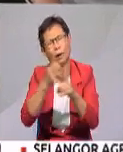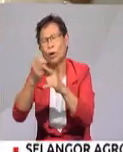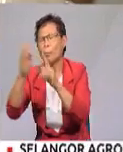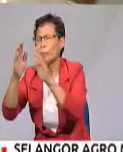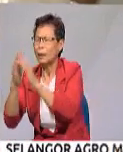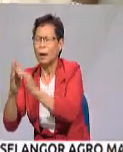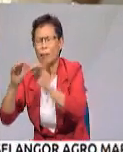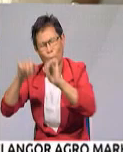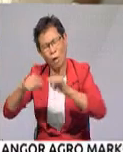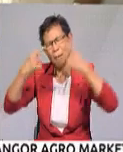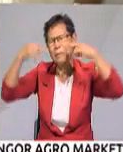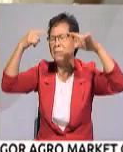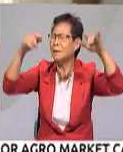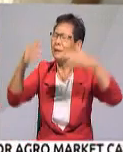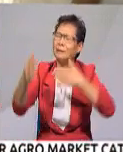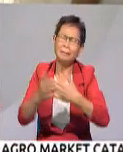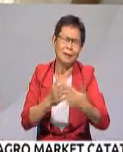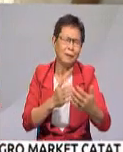berjaya.